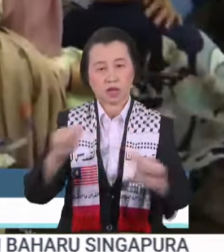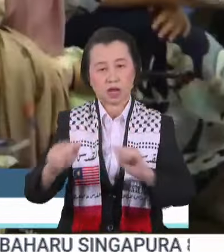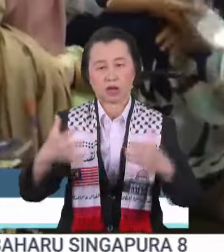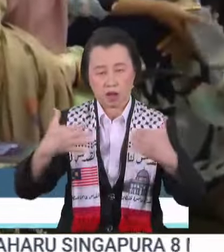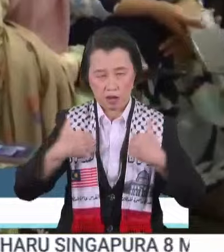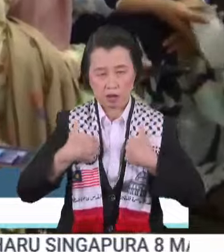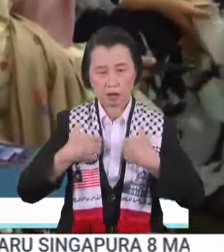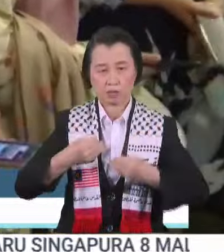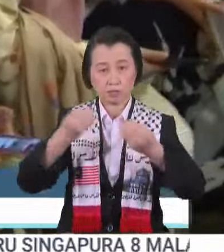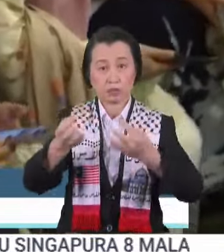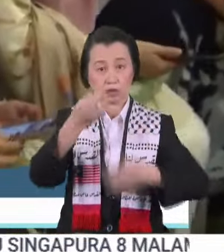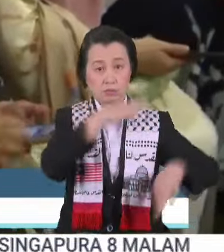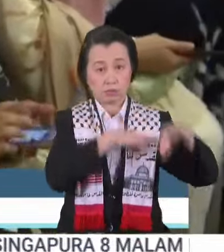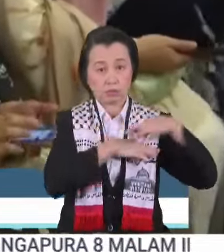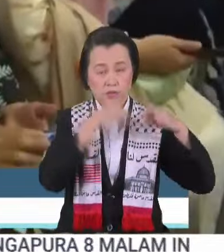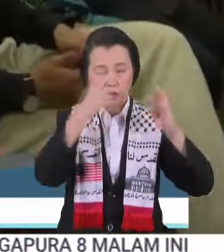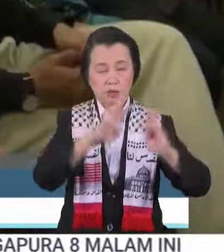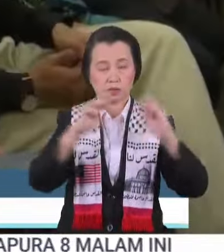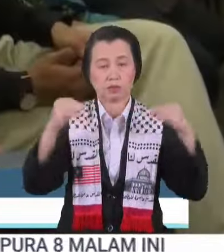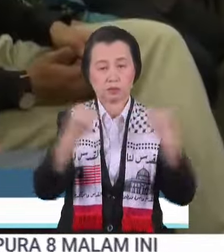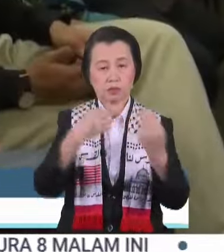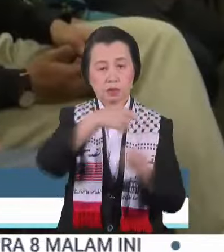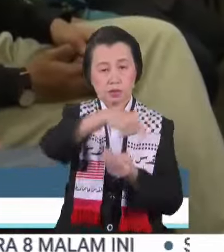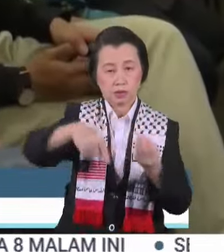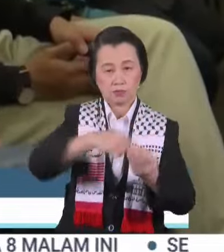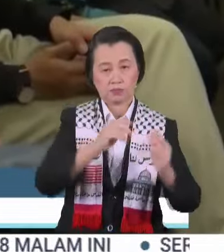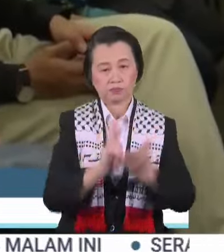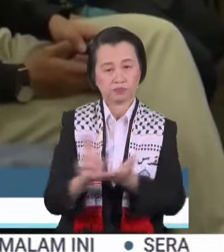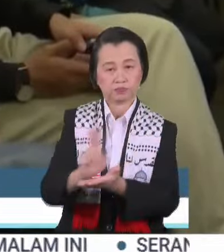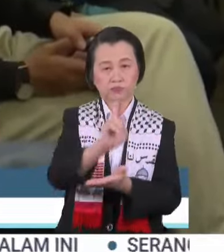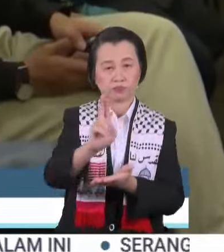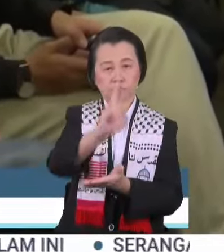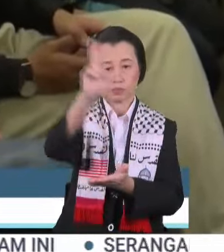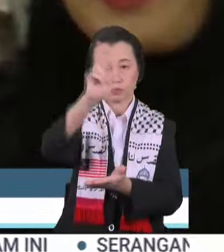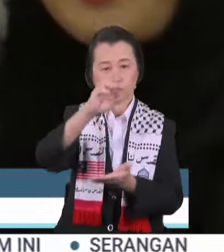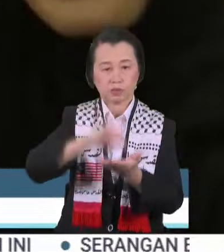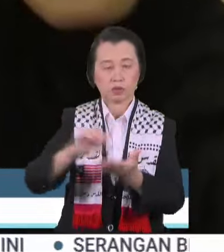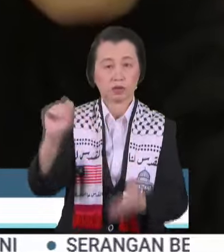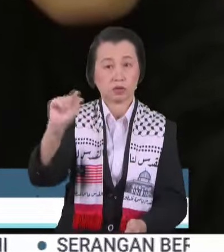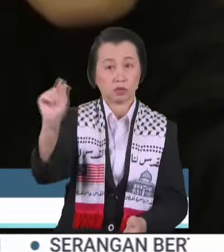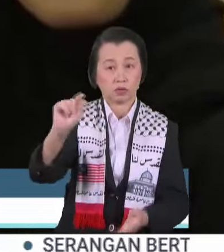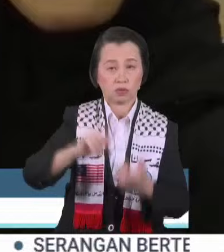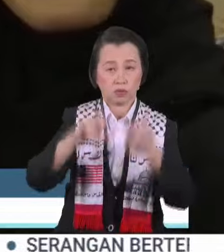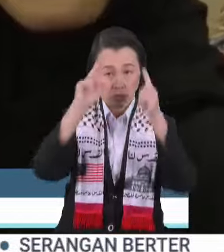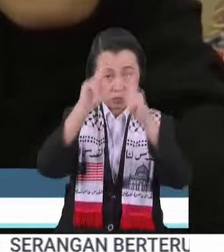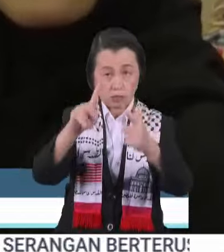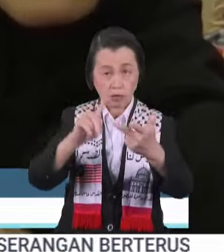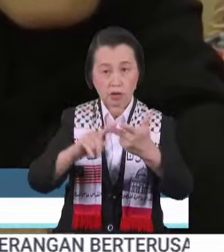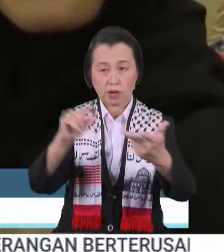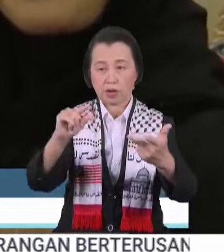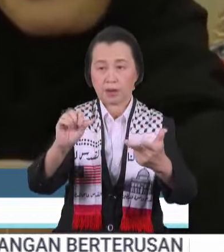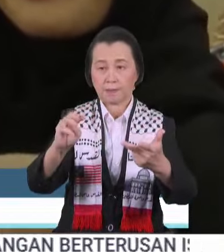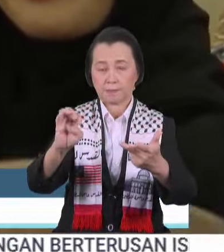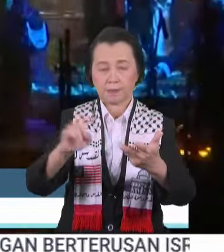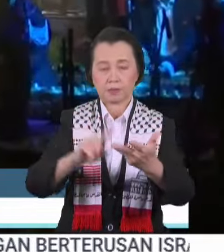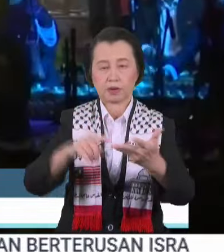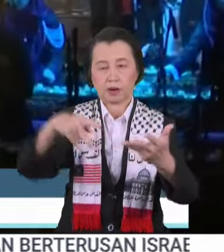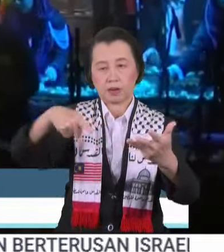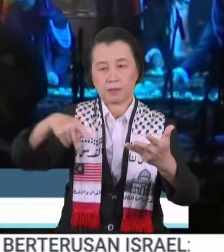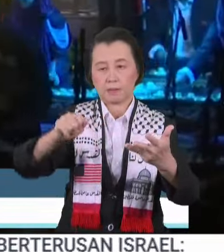diadakan yang memberi manfaat kepada masyarakat di sekitar kampus UIAM di Gombak, Kuantan, Gambang dan